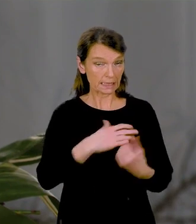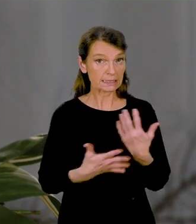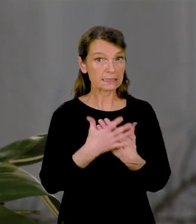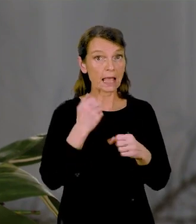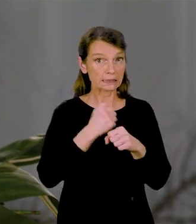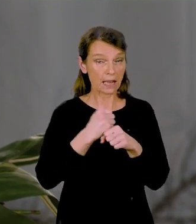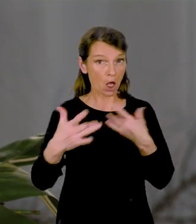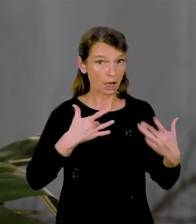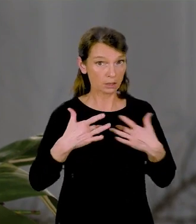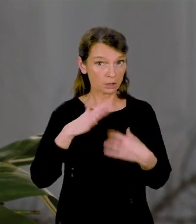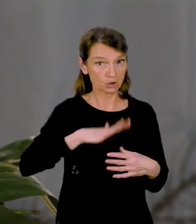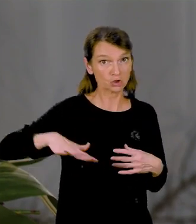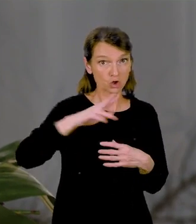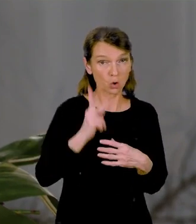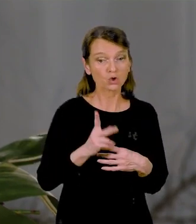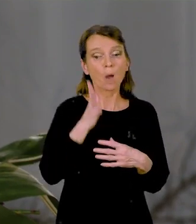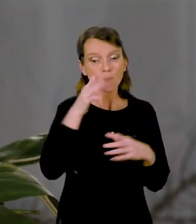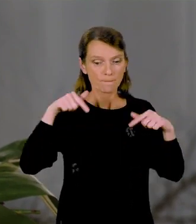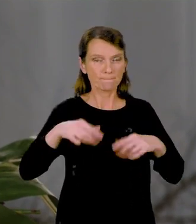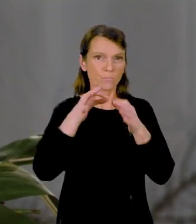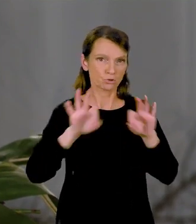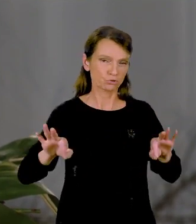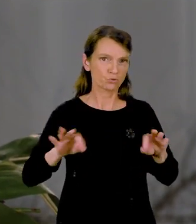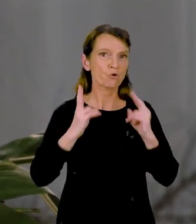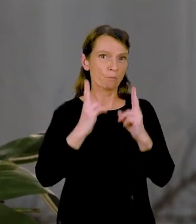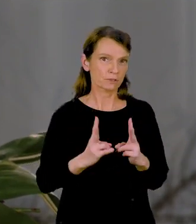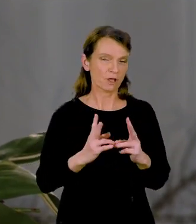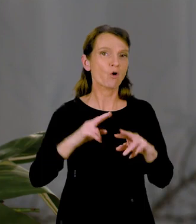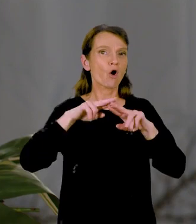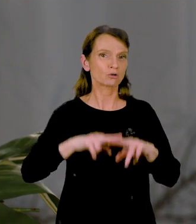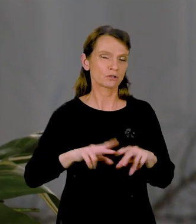Kočevskem, bom na tem prostoru obstajal in ostajal tudi jaz.